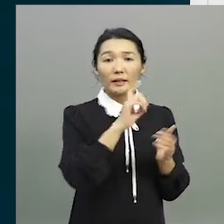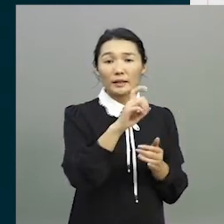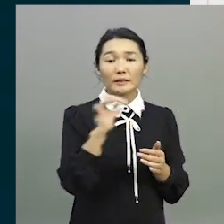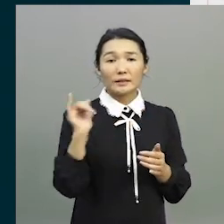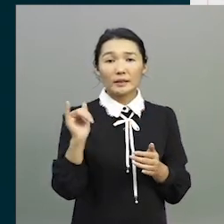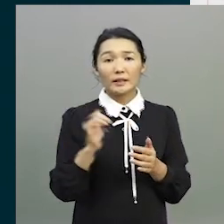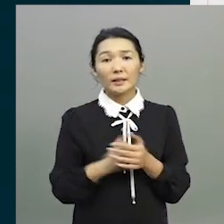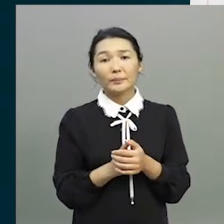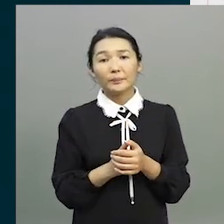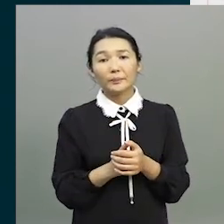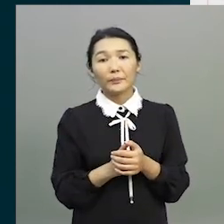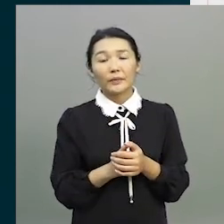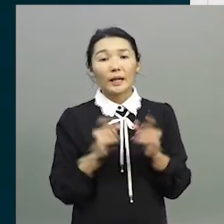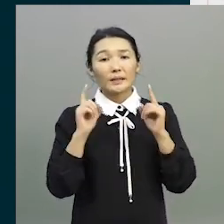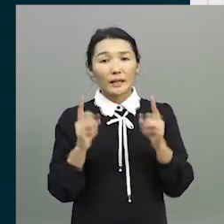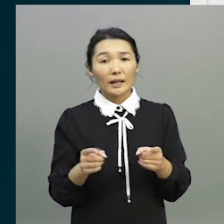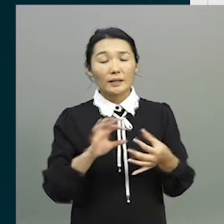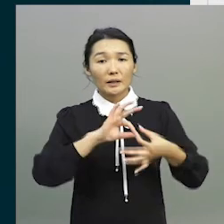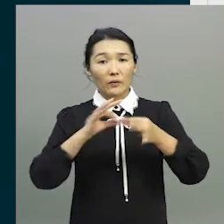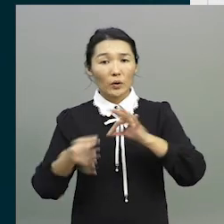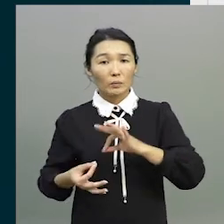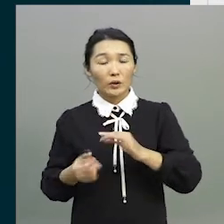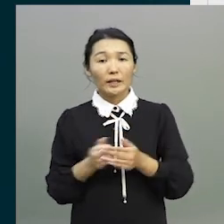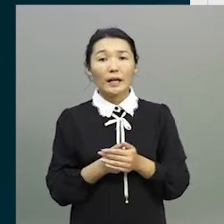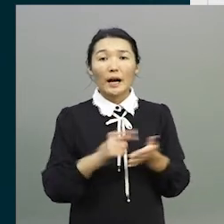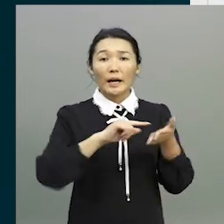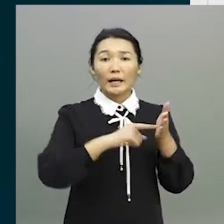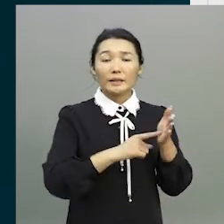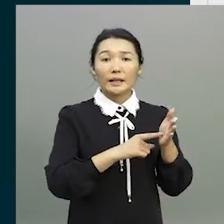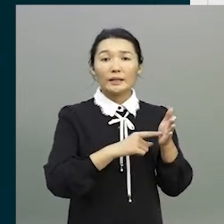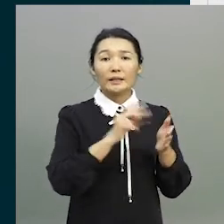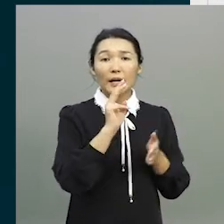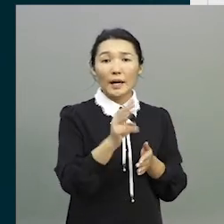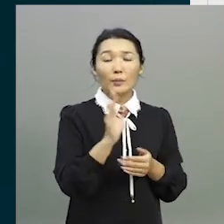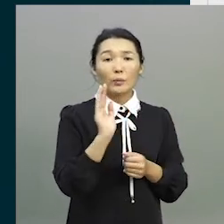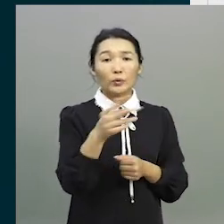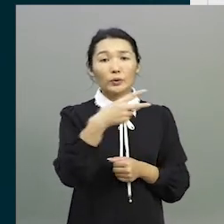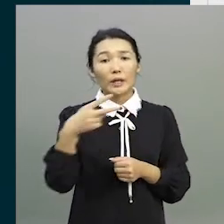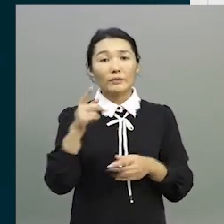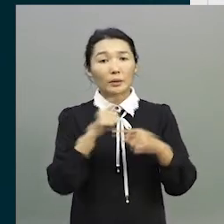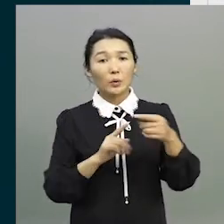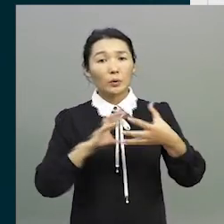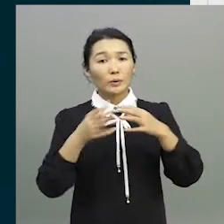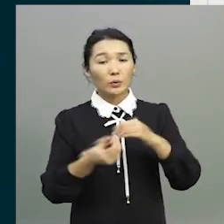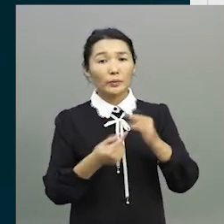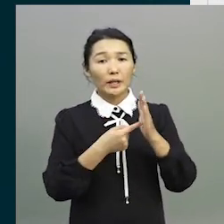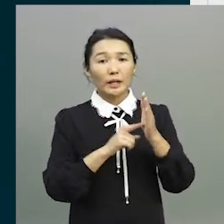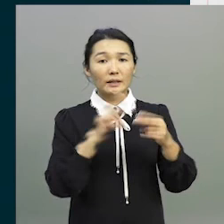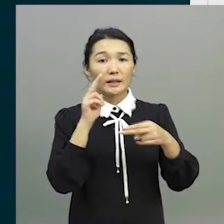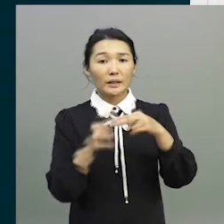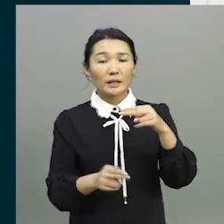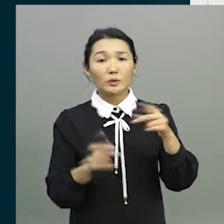y согласно формуле координаты точки r будут равны и полу сумме координат концов